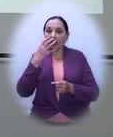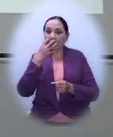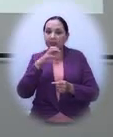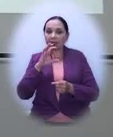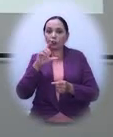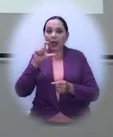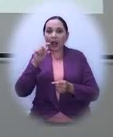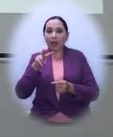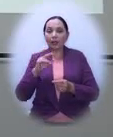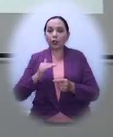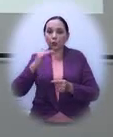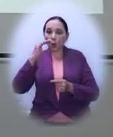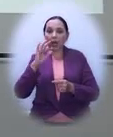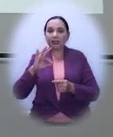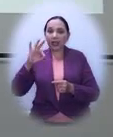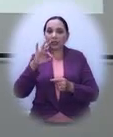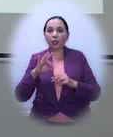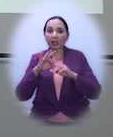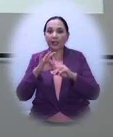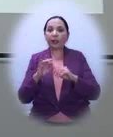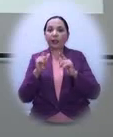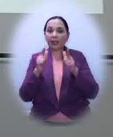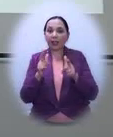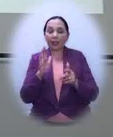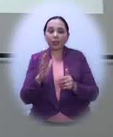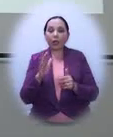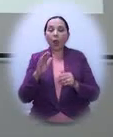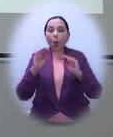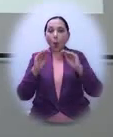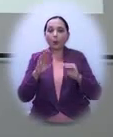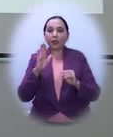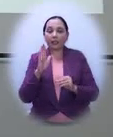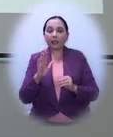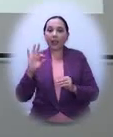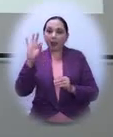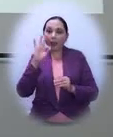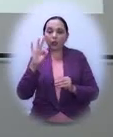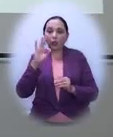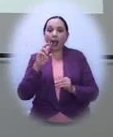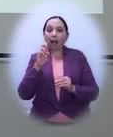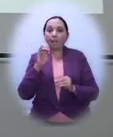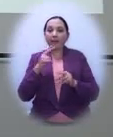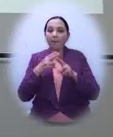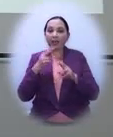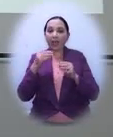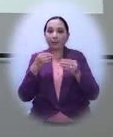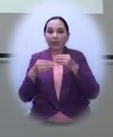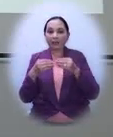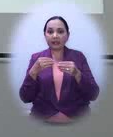qizdirish elementida yuqori darajaga yetib kelganida o'rnatilgan haroratda bimetal